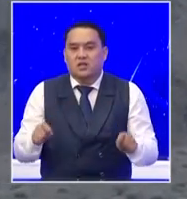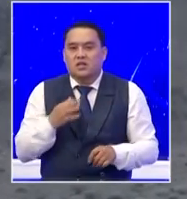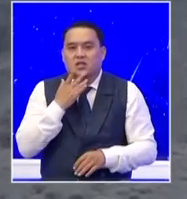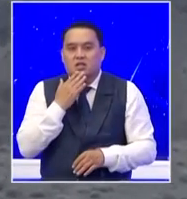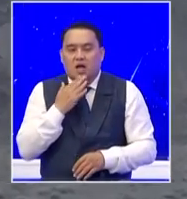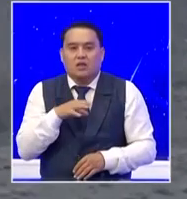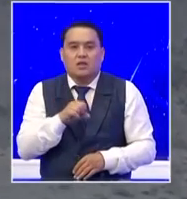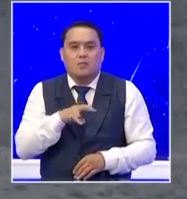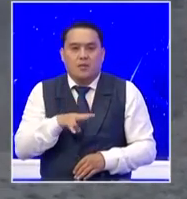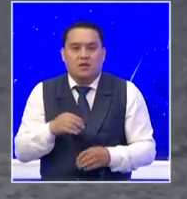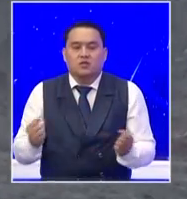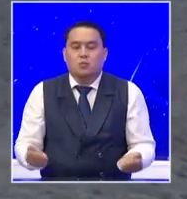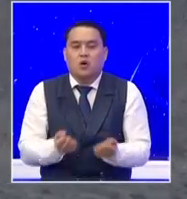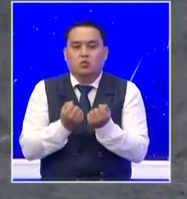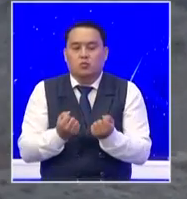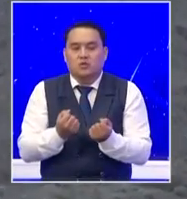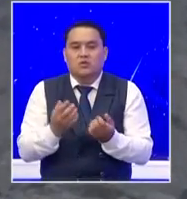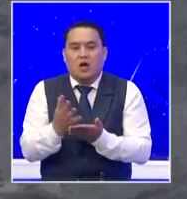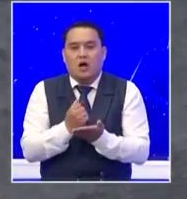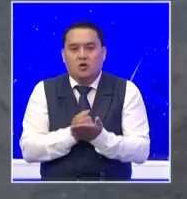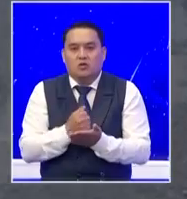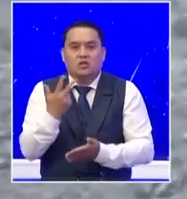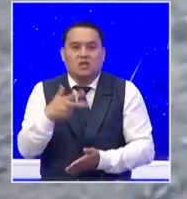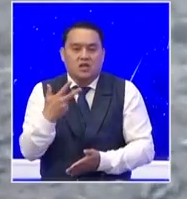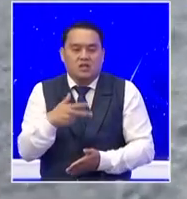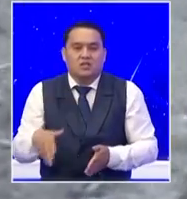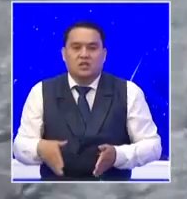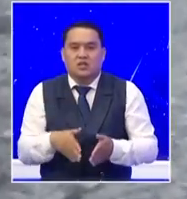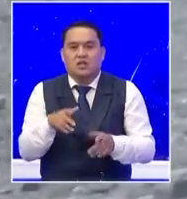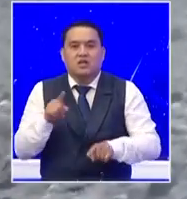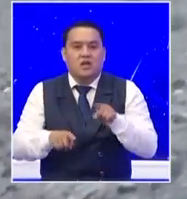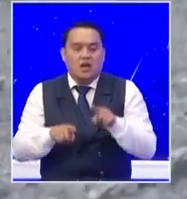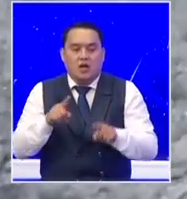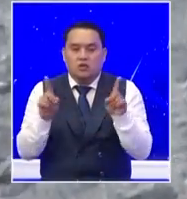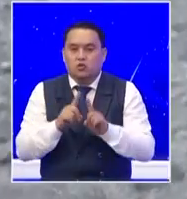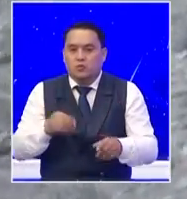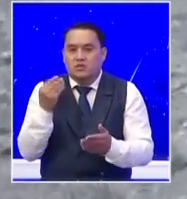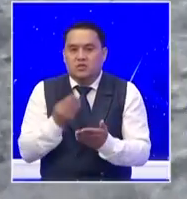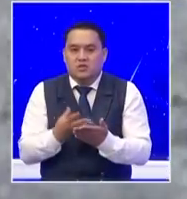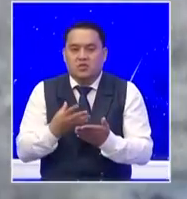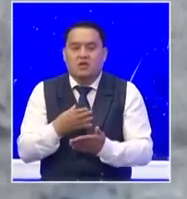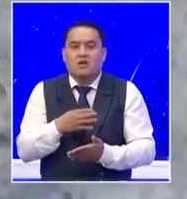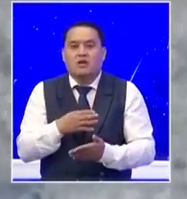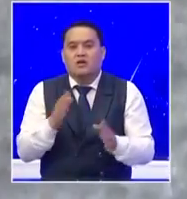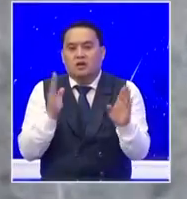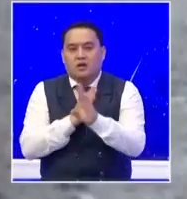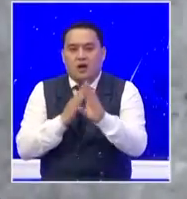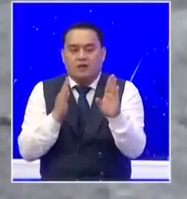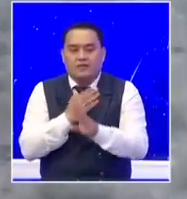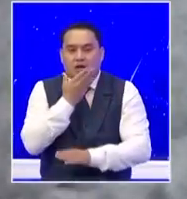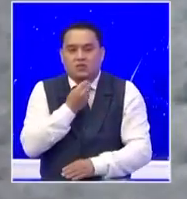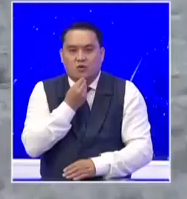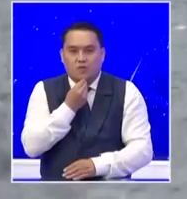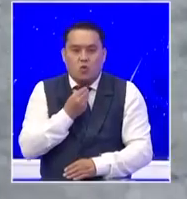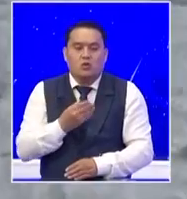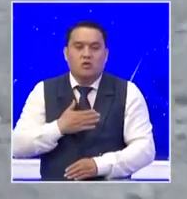парка Алтын-Емель поспособствовало сохранению свыше 30 редких, исчезающих и особо ценных видов флоры и фауны. Ежегодно, чтобы